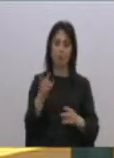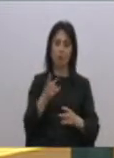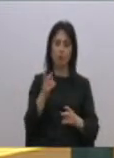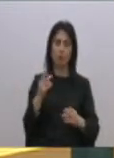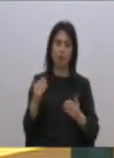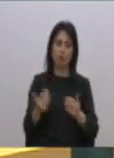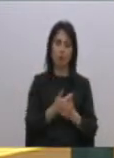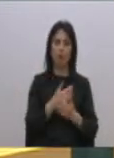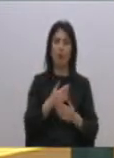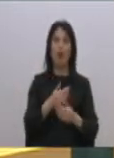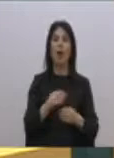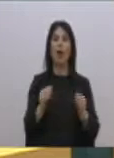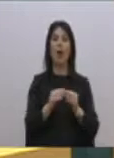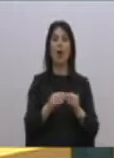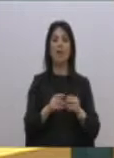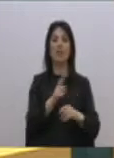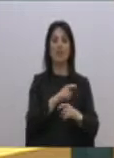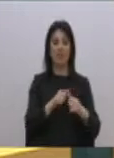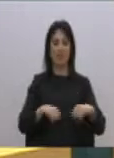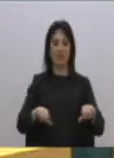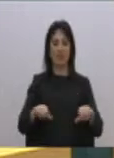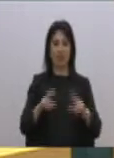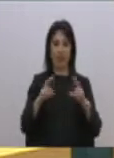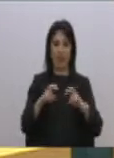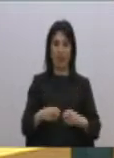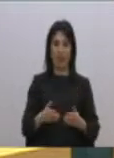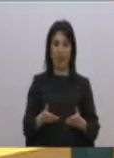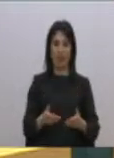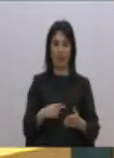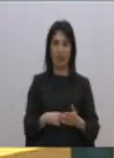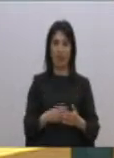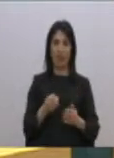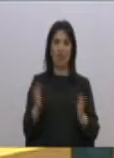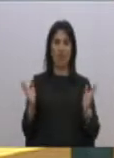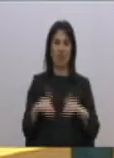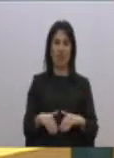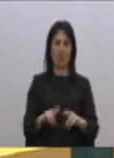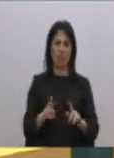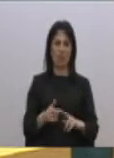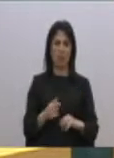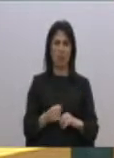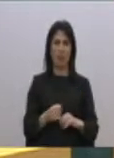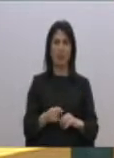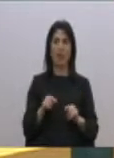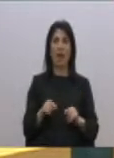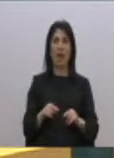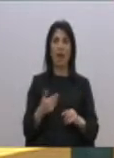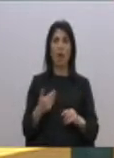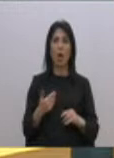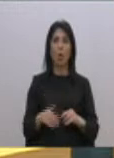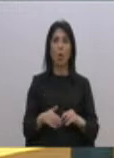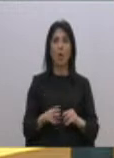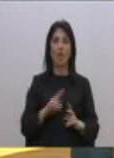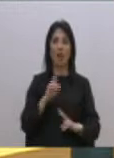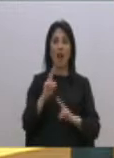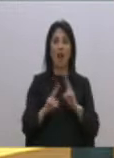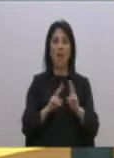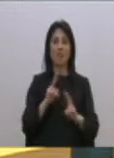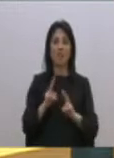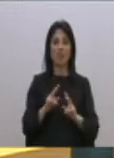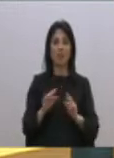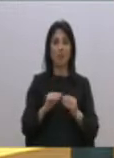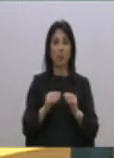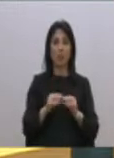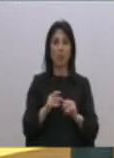tauidan, isevise urebi, tauidan, ganihtelaven, sagit, sag, ideu ce agdes. Ehlaak, șemodi, supe, gasaci urebis problema,